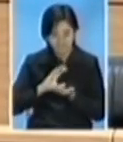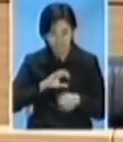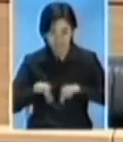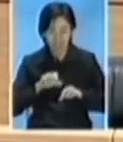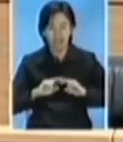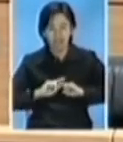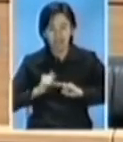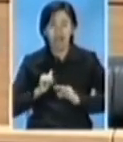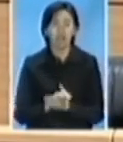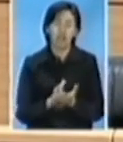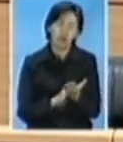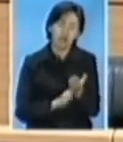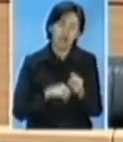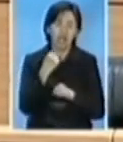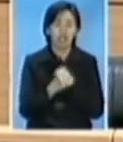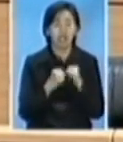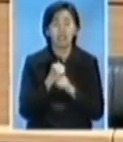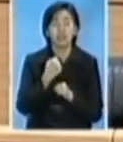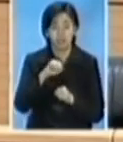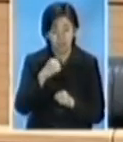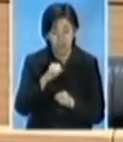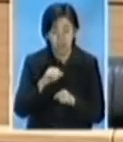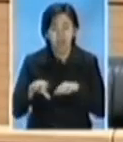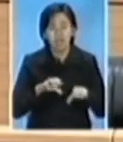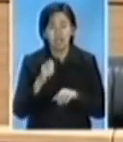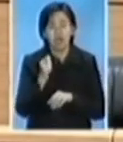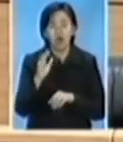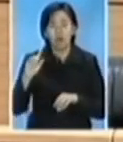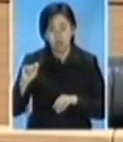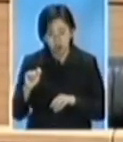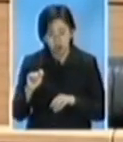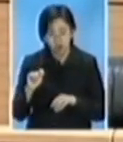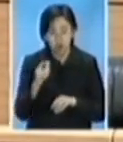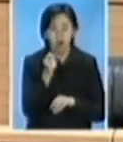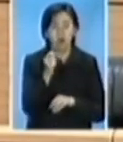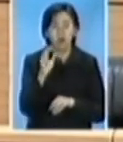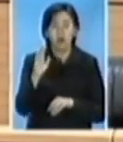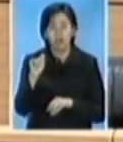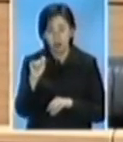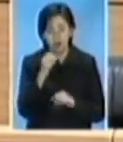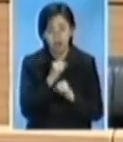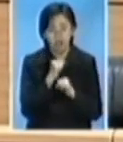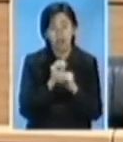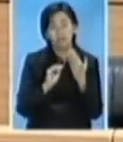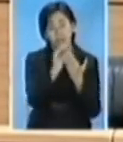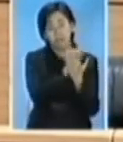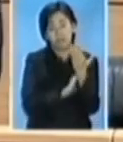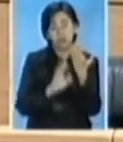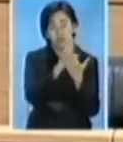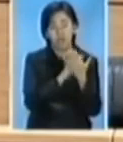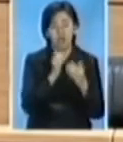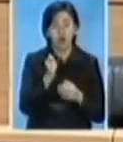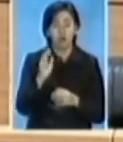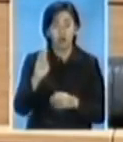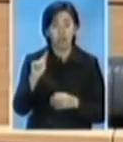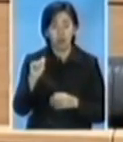เท่านั้นเองครับพอเราทำการจัดตั้งระบบอบต.ขึ้นมาทั่วทั้งประเทศเนี่ยการพัฒ